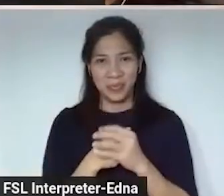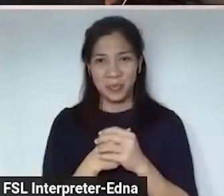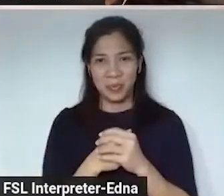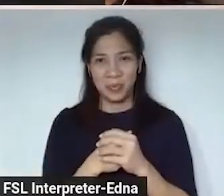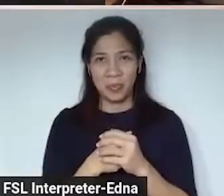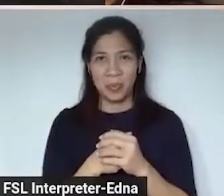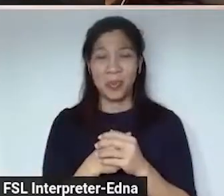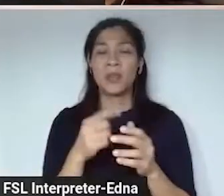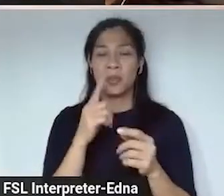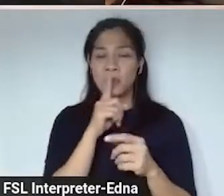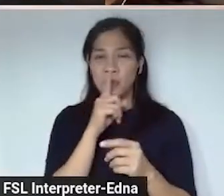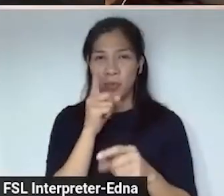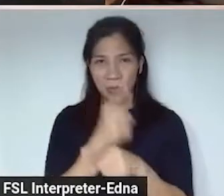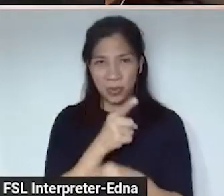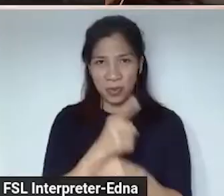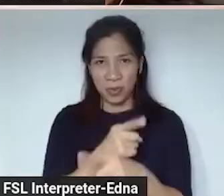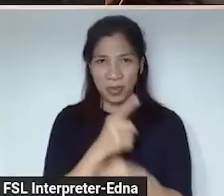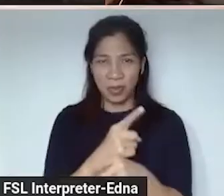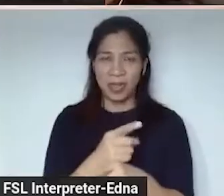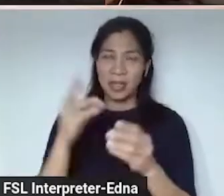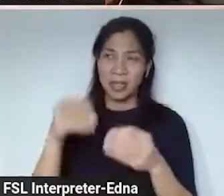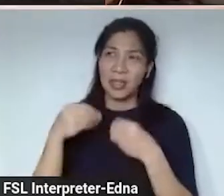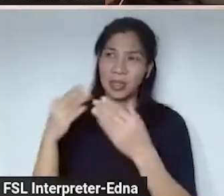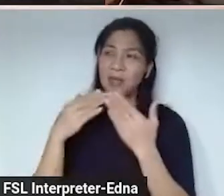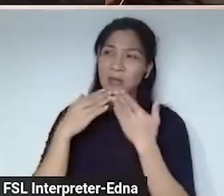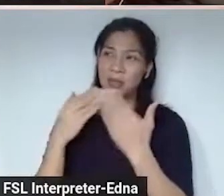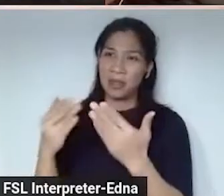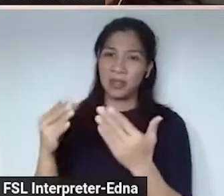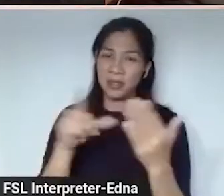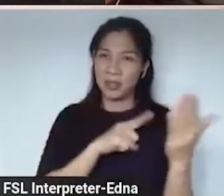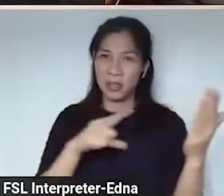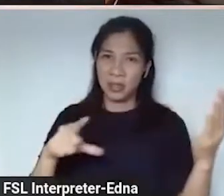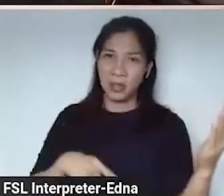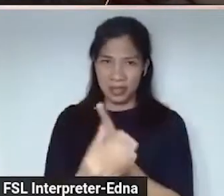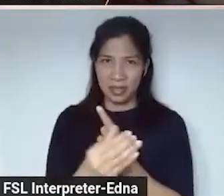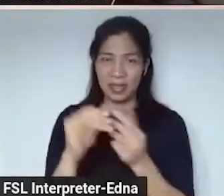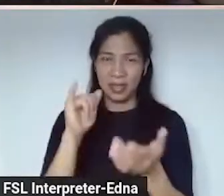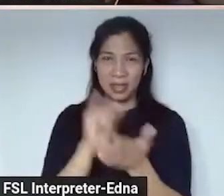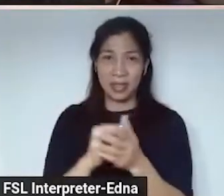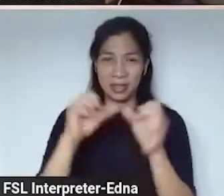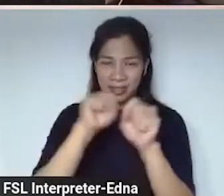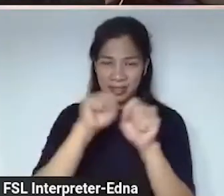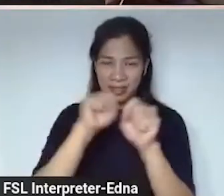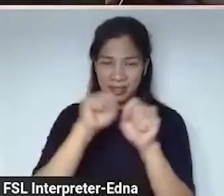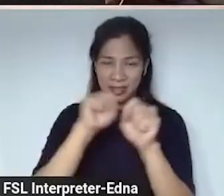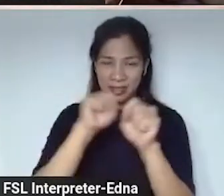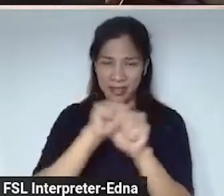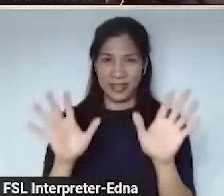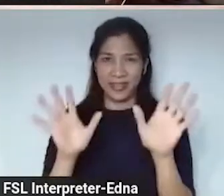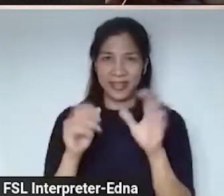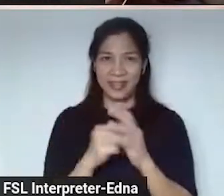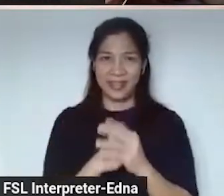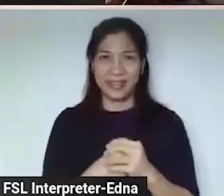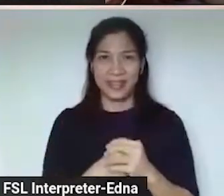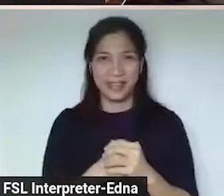Edel? Yes. Maliwanag na maliwanag. Sige. Yes.